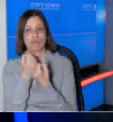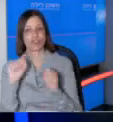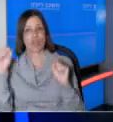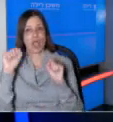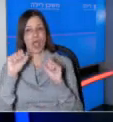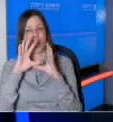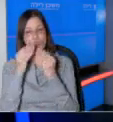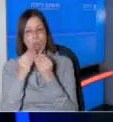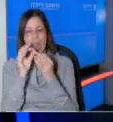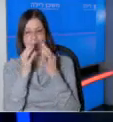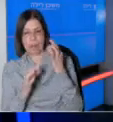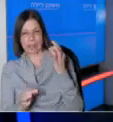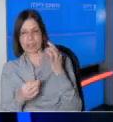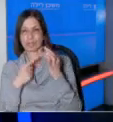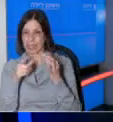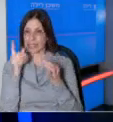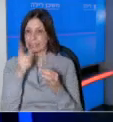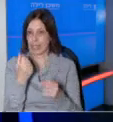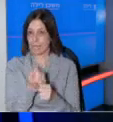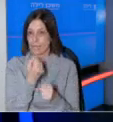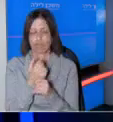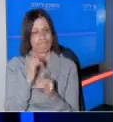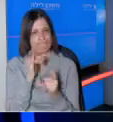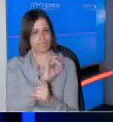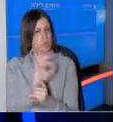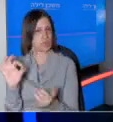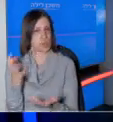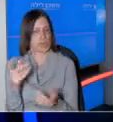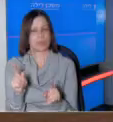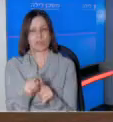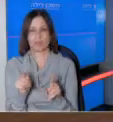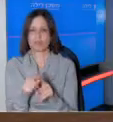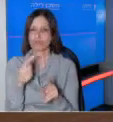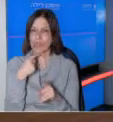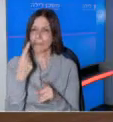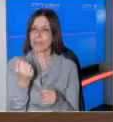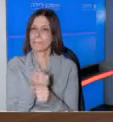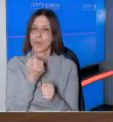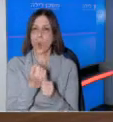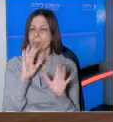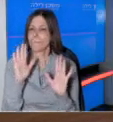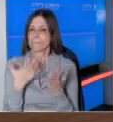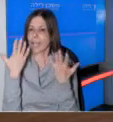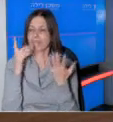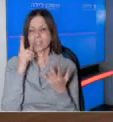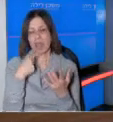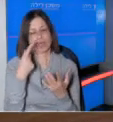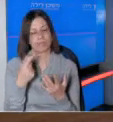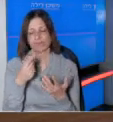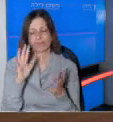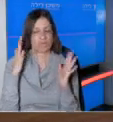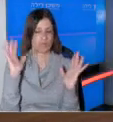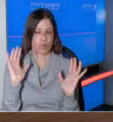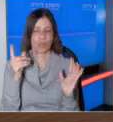כל הפרטים, ככה צריך לפעול? כן, מצוין, וצריך באמת, כמו שאמרת, פעולה מאוד מהירה, וצריך להגיד ישר כוח